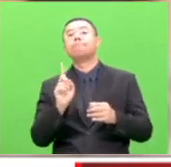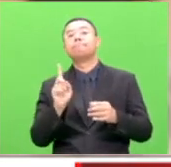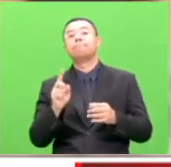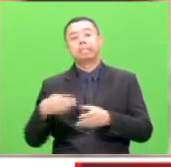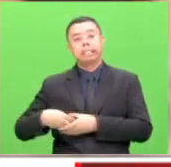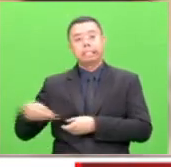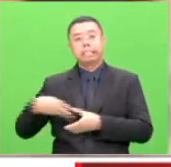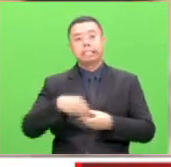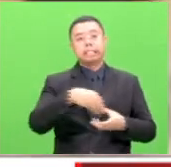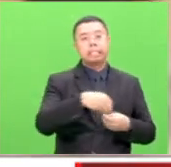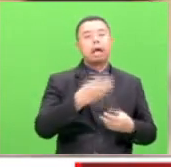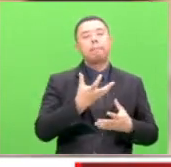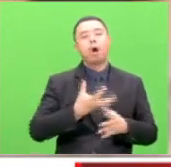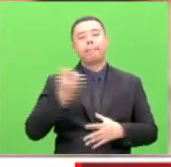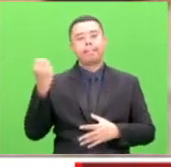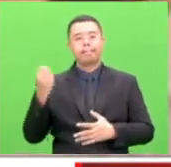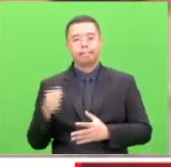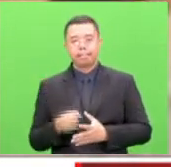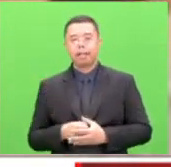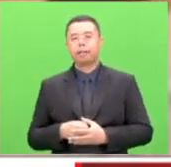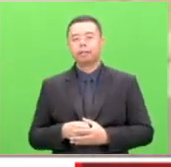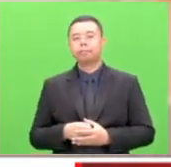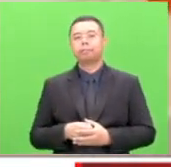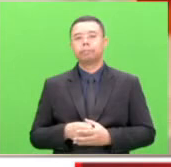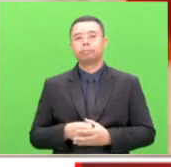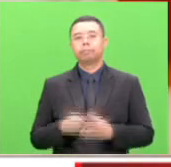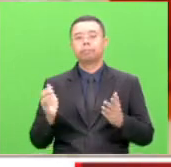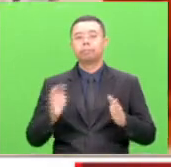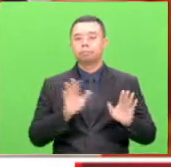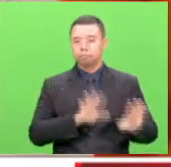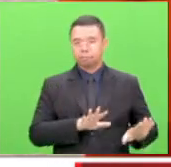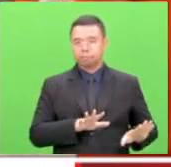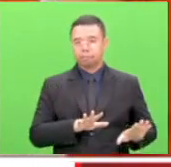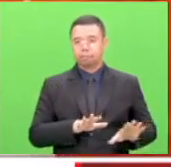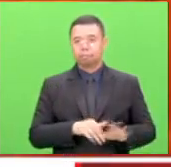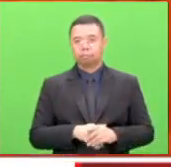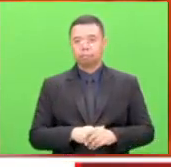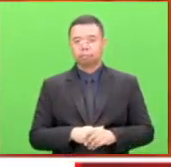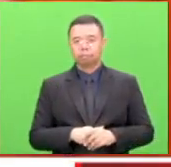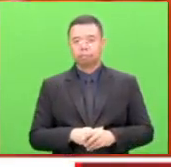seberapa banyak lemak yang harus dikeluarkan. Tim TV One mengabarkan.